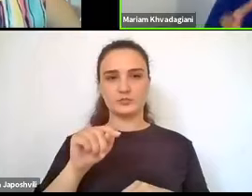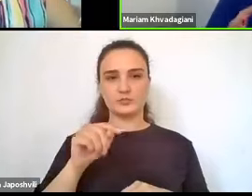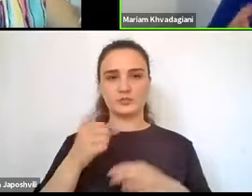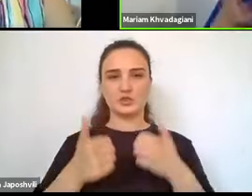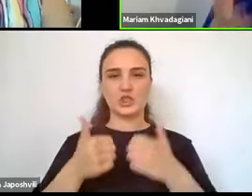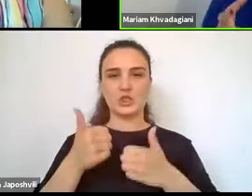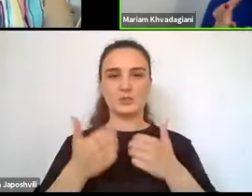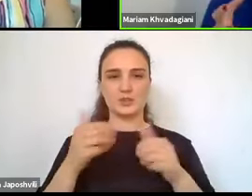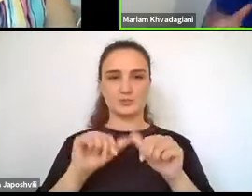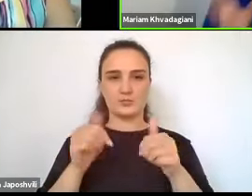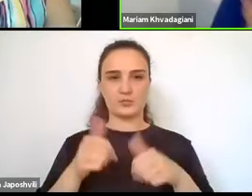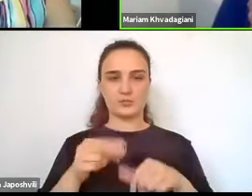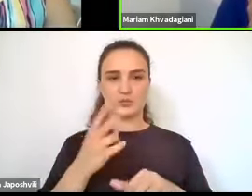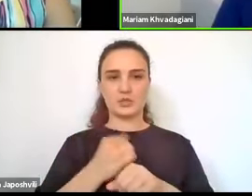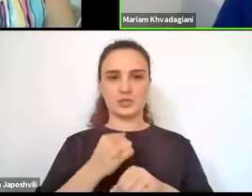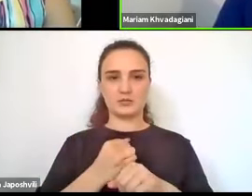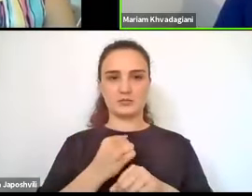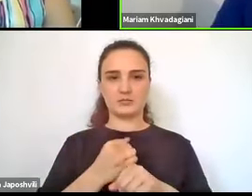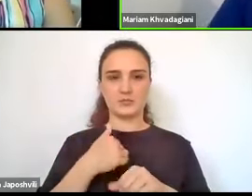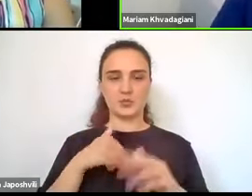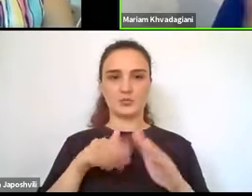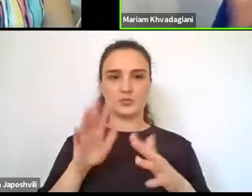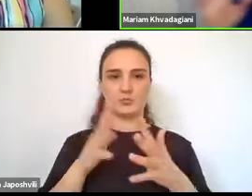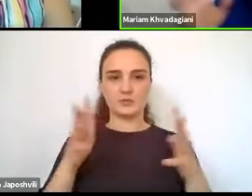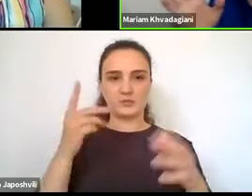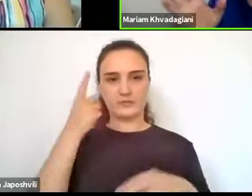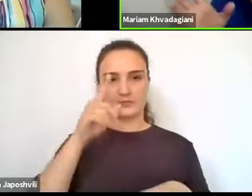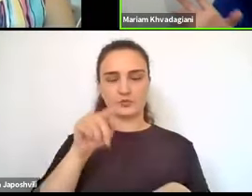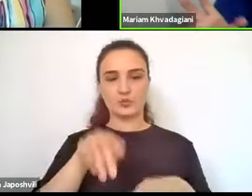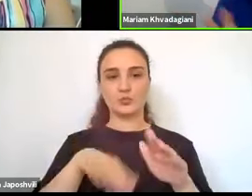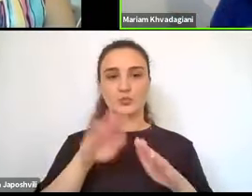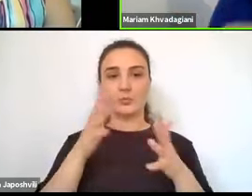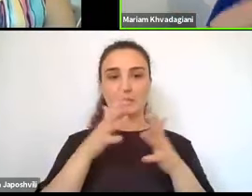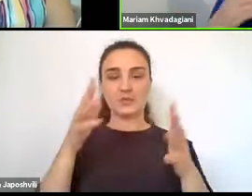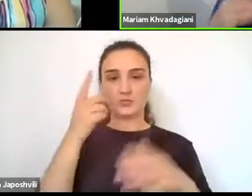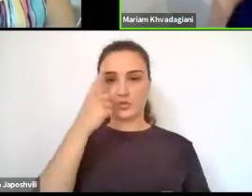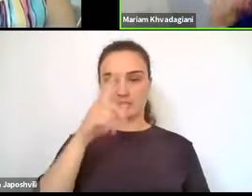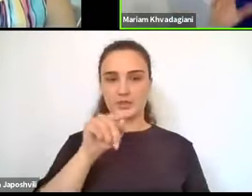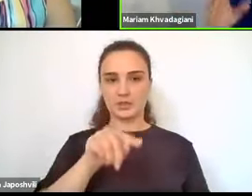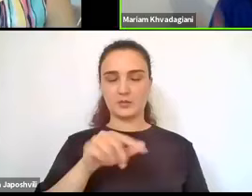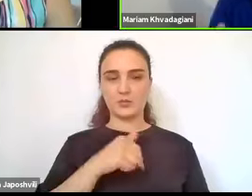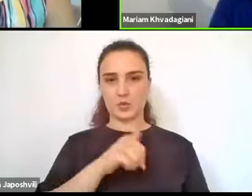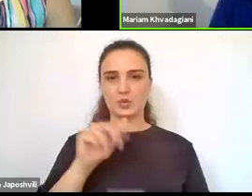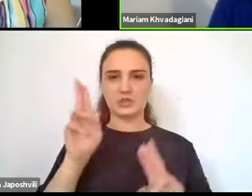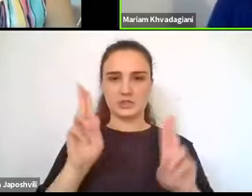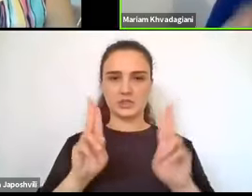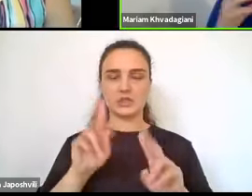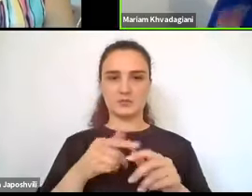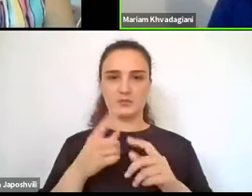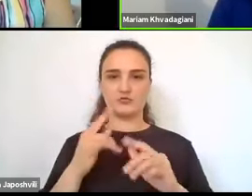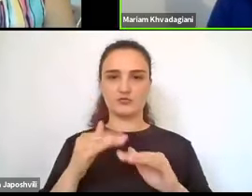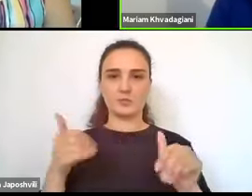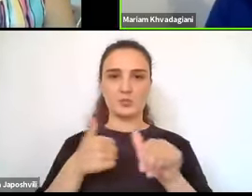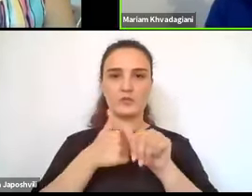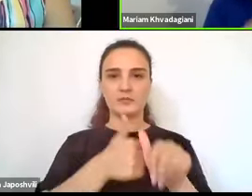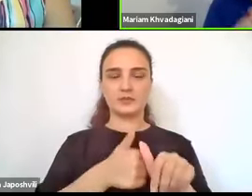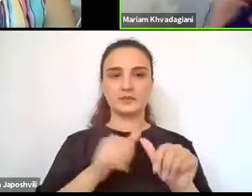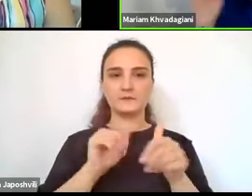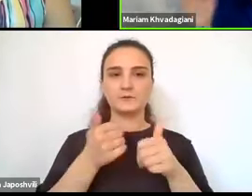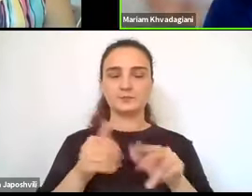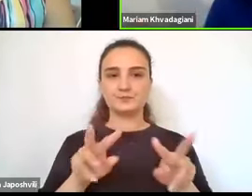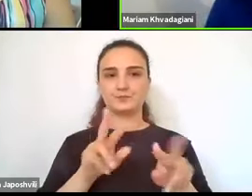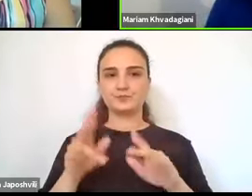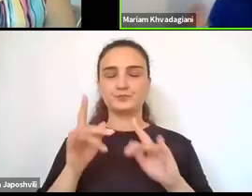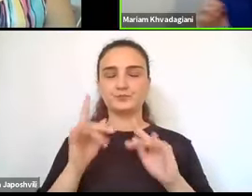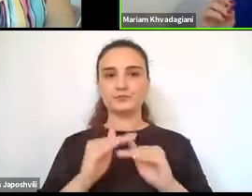შეჯიბრების ტიპისას თუ გააკეთებთ, რომ აი ახლა მე უფრო მეც მოიფიქრებ თუ შენ უფრო მეც მოიფიქრებ და როგორც წესი მოყვებიან. ანალოგიური არის, როდესაც